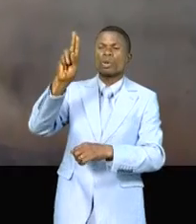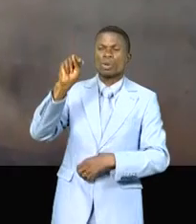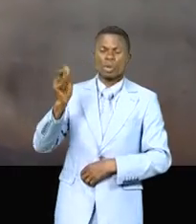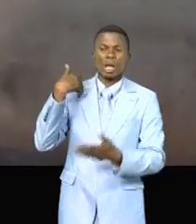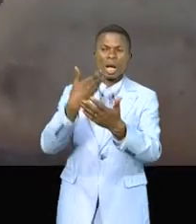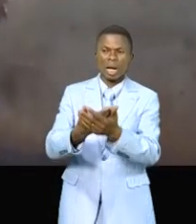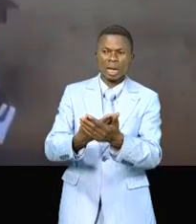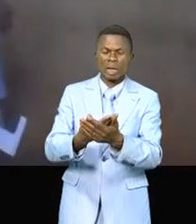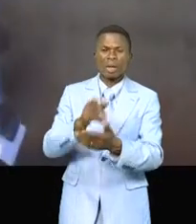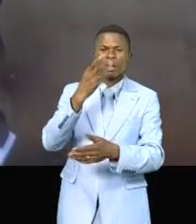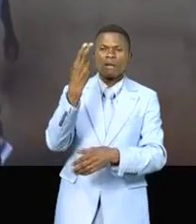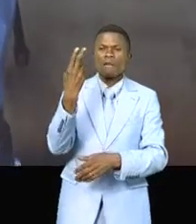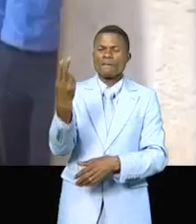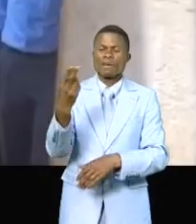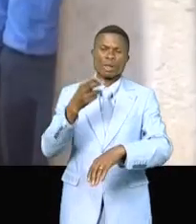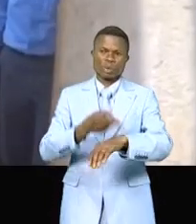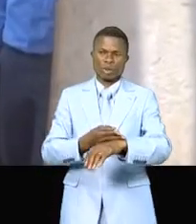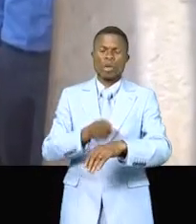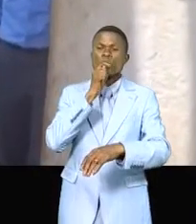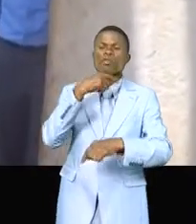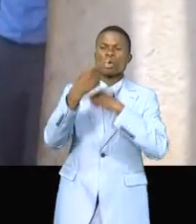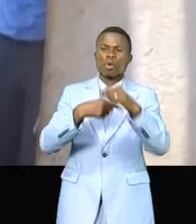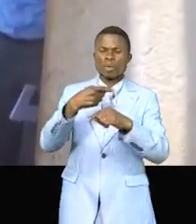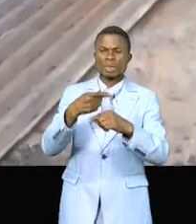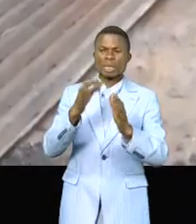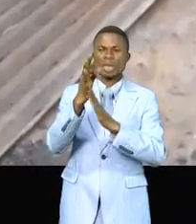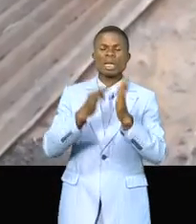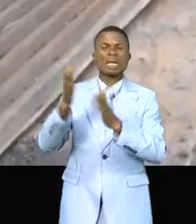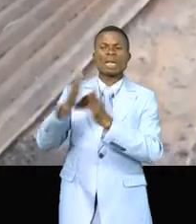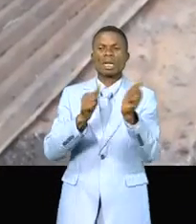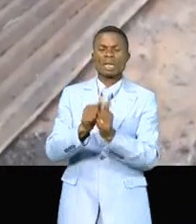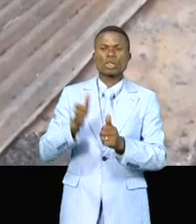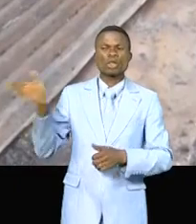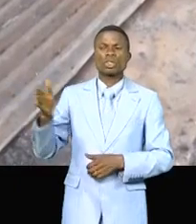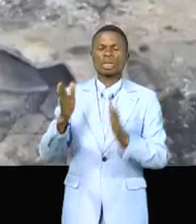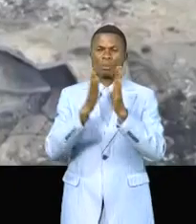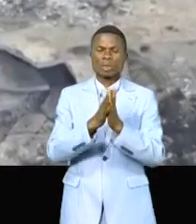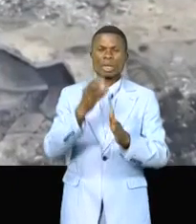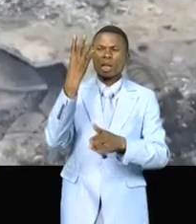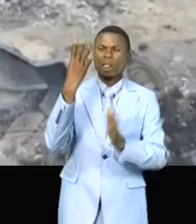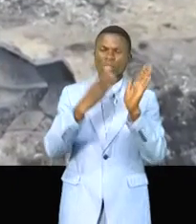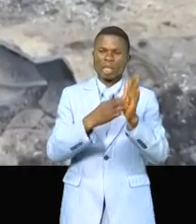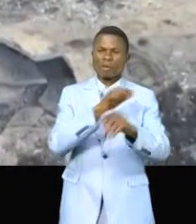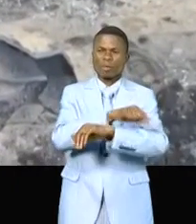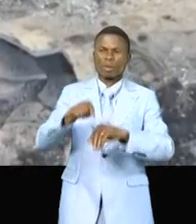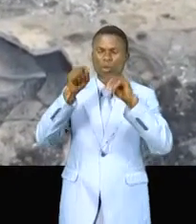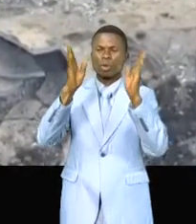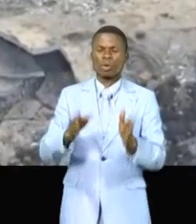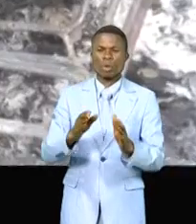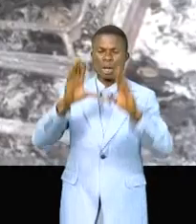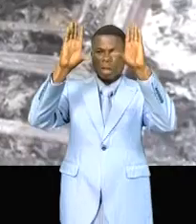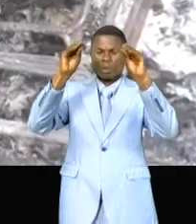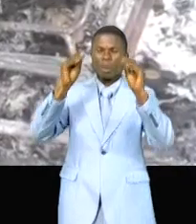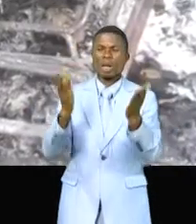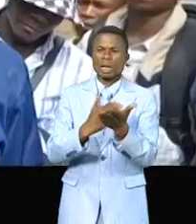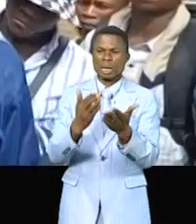sinistre vers 20h, alors que le feu avait déjà carbonisé 10 chambres, 9 bureaux des enseignants, une bibliothèque et